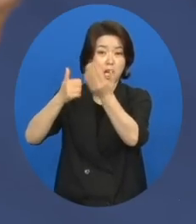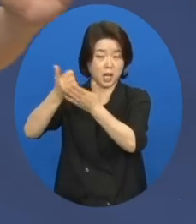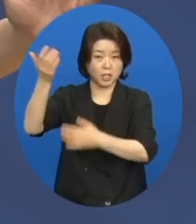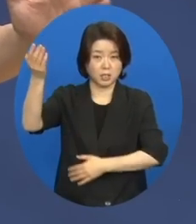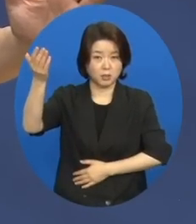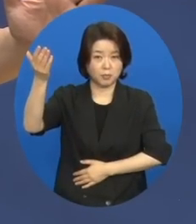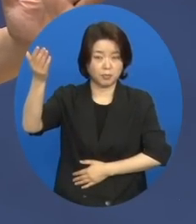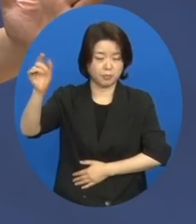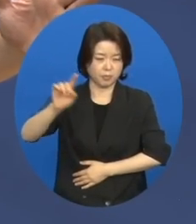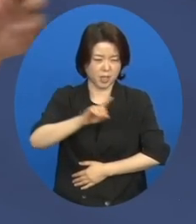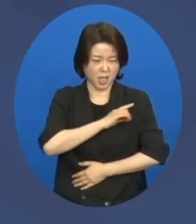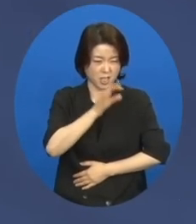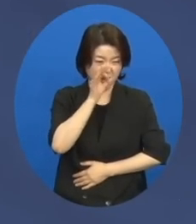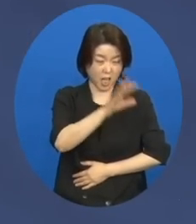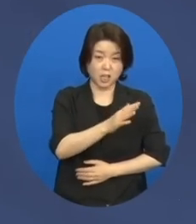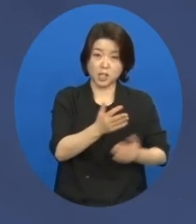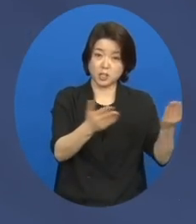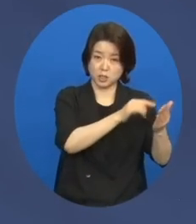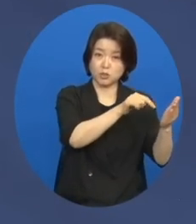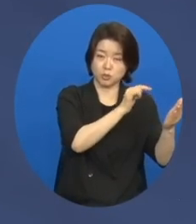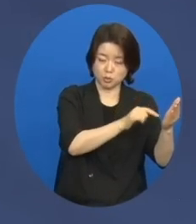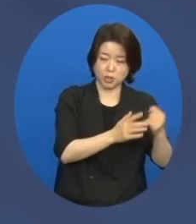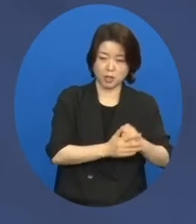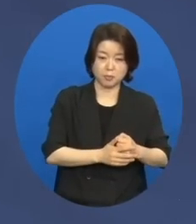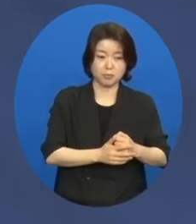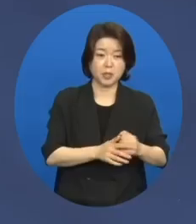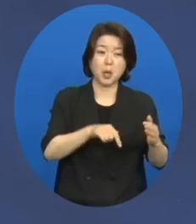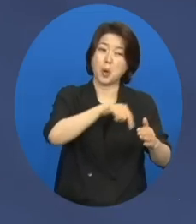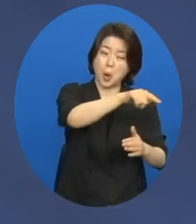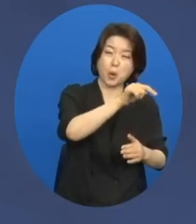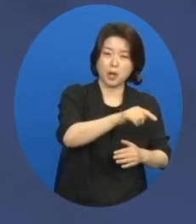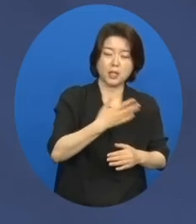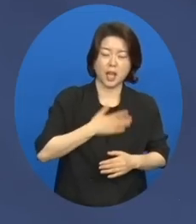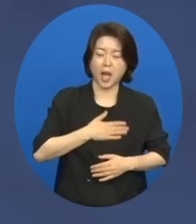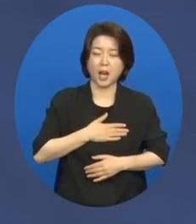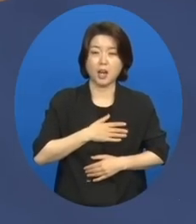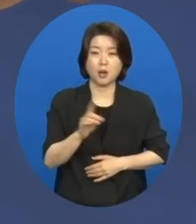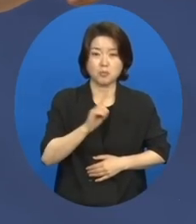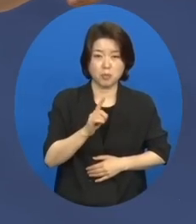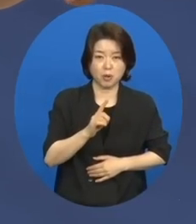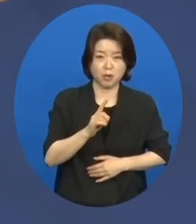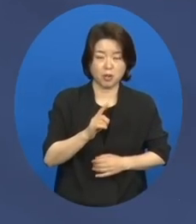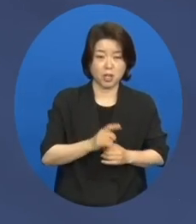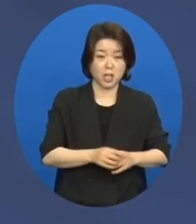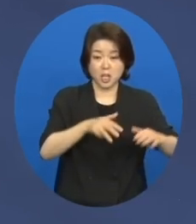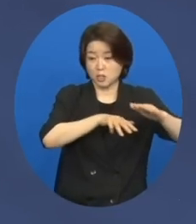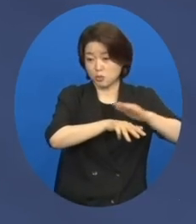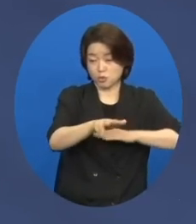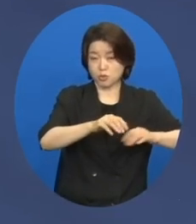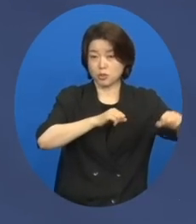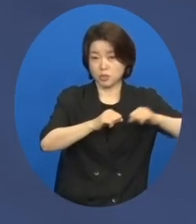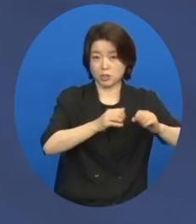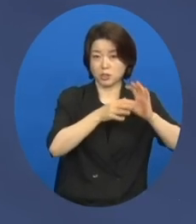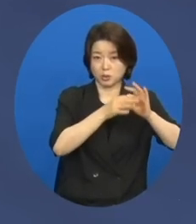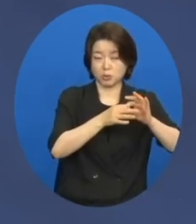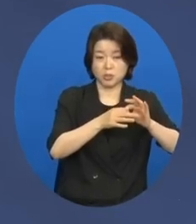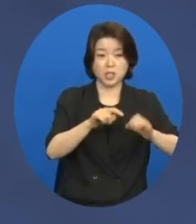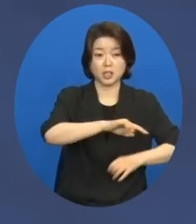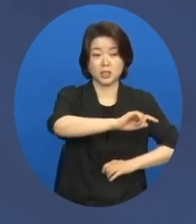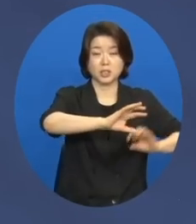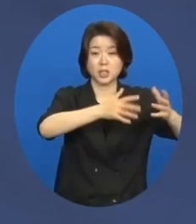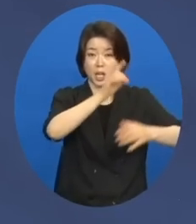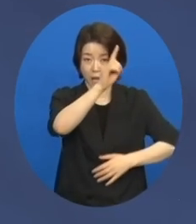가장 불가능한 것 중에 여러분 다른 것들은 아시잖아요. 출애굽 역사를 통해서 당대의 제국 하나를